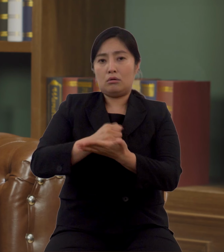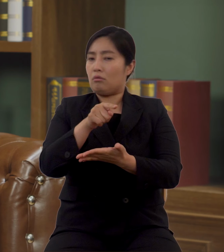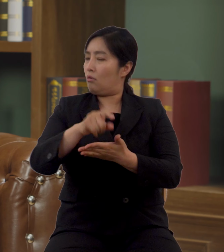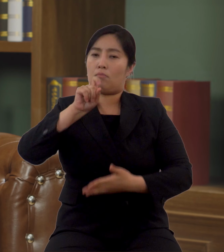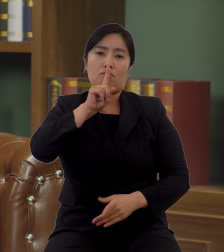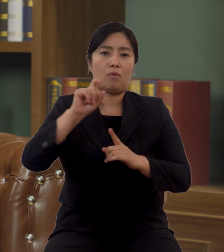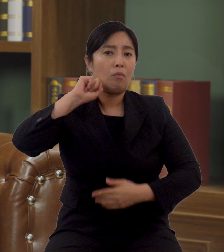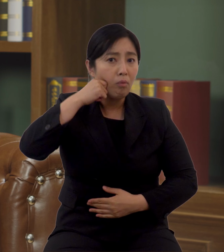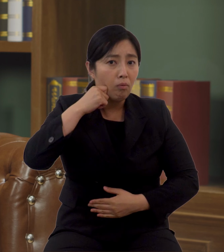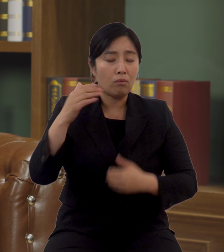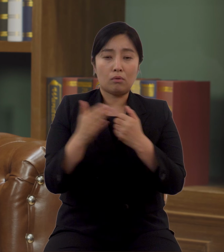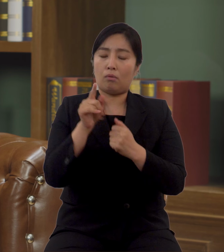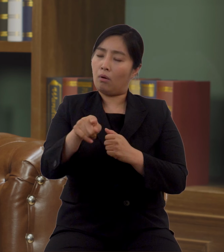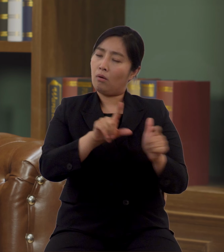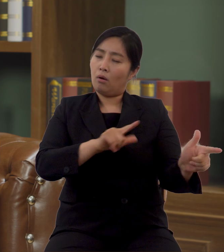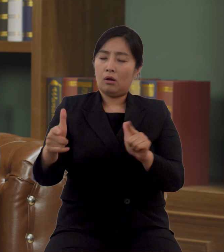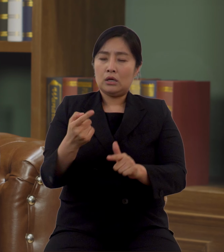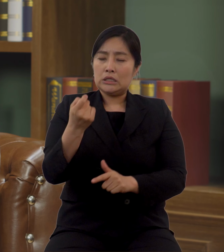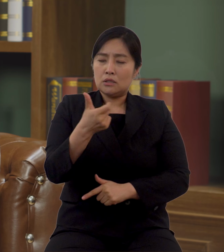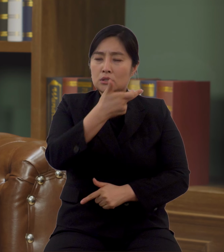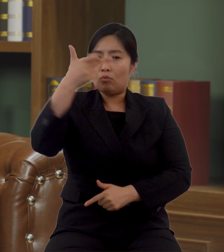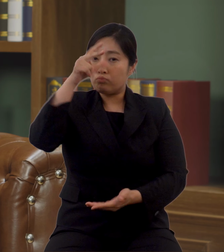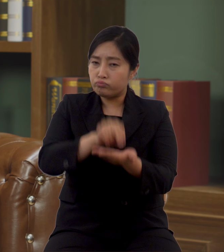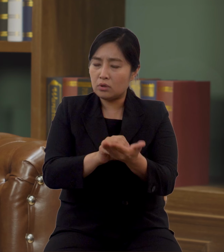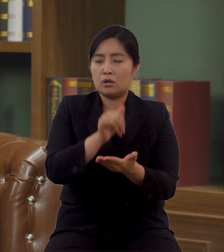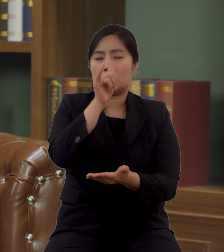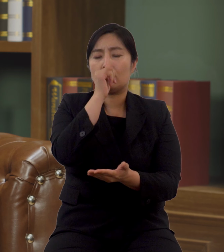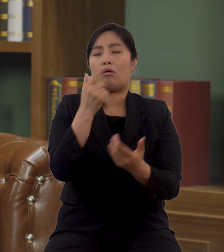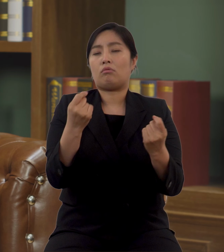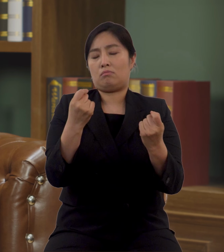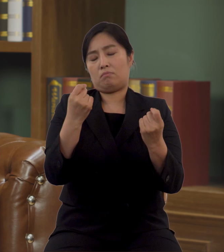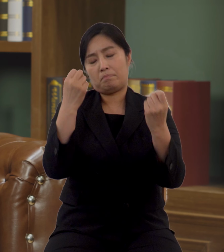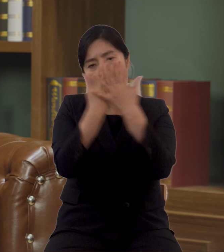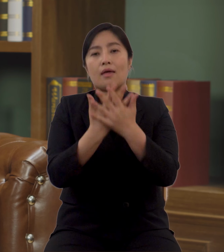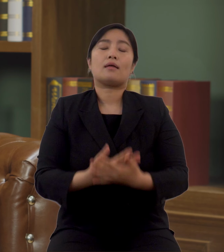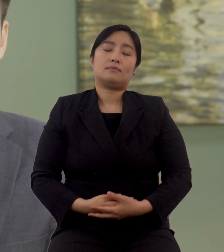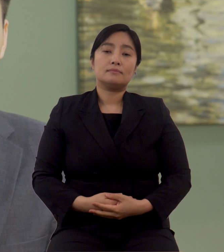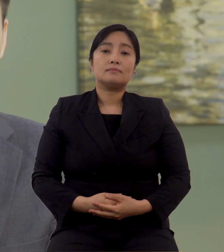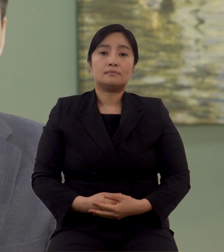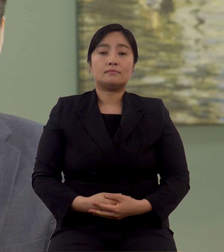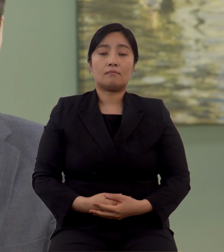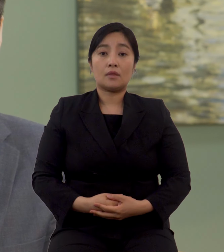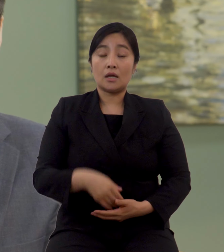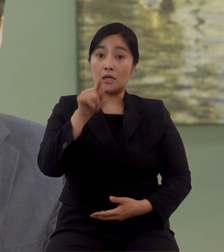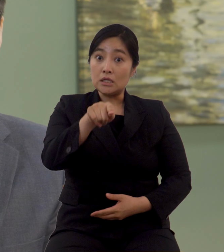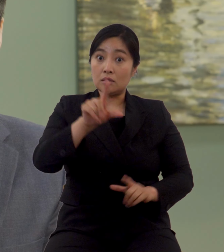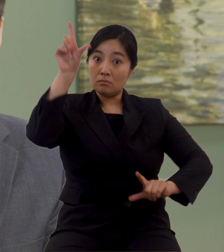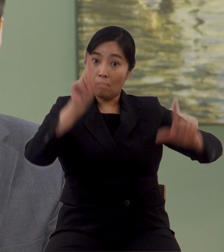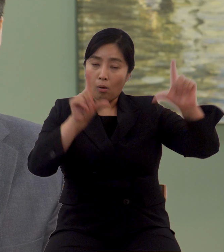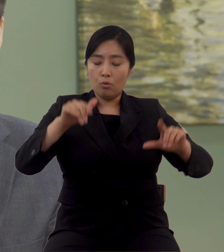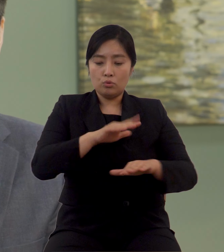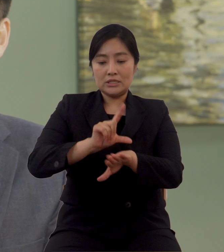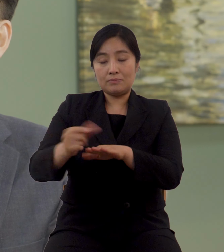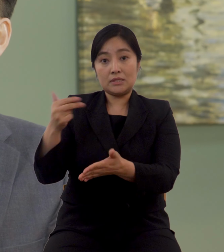수는 없는 문제니까요. 굉장히 여러모로 크고 작은 문제가 많이 있는 것처럼 보입니다. 예, 저는 이